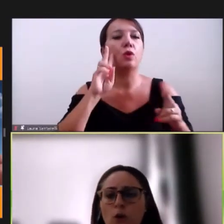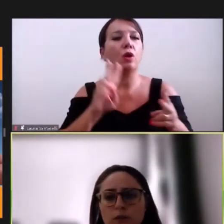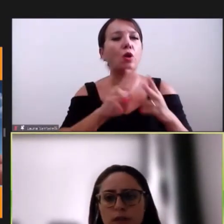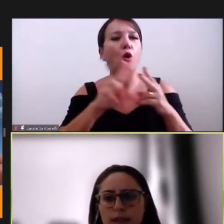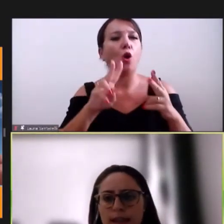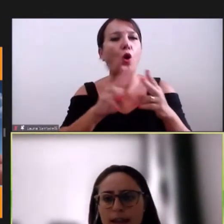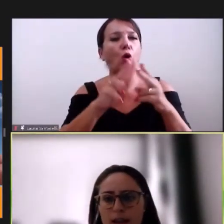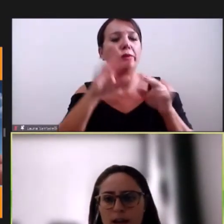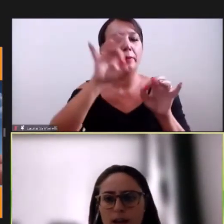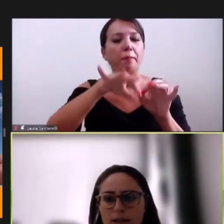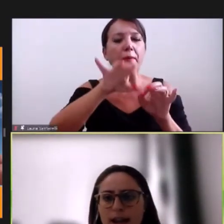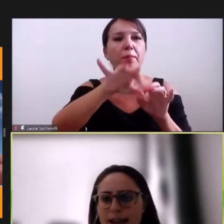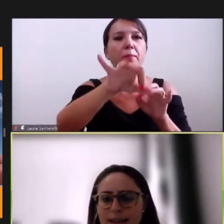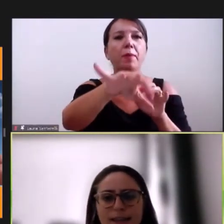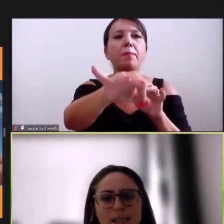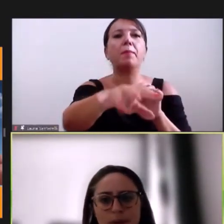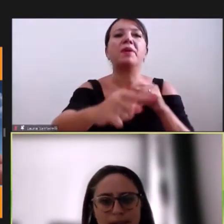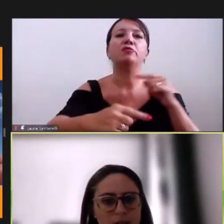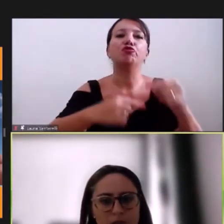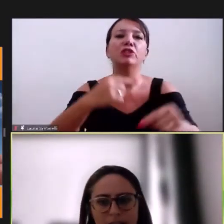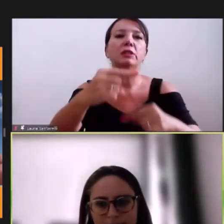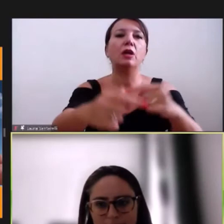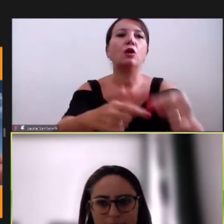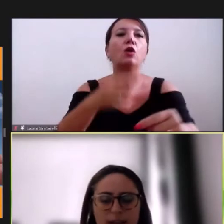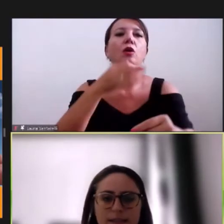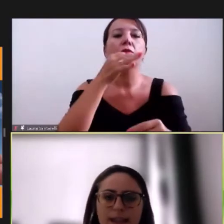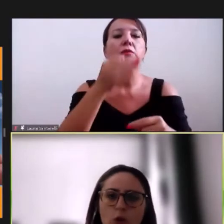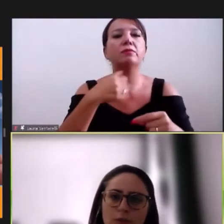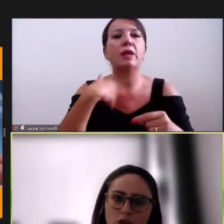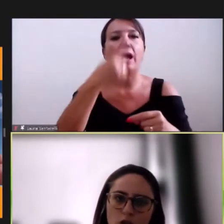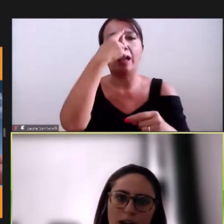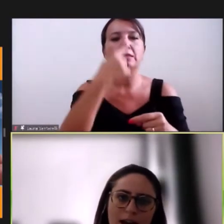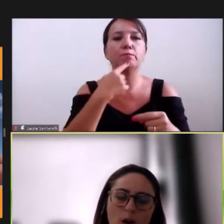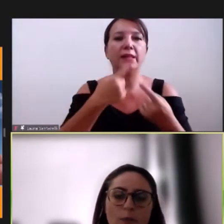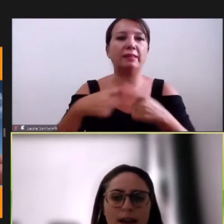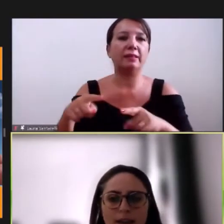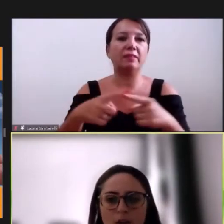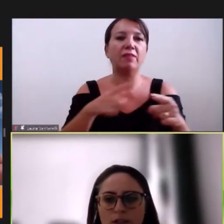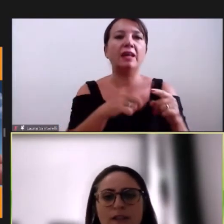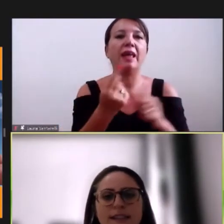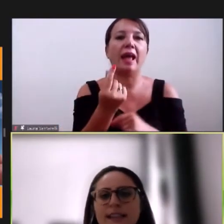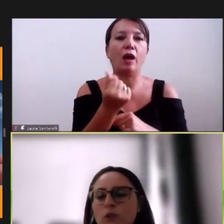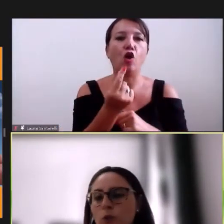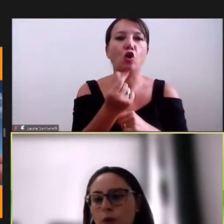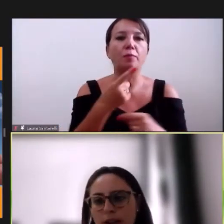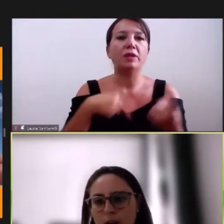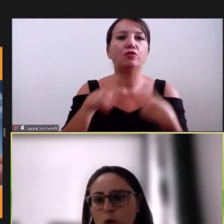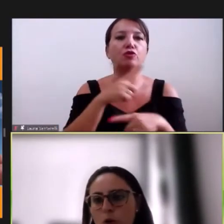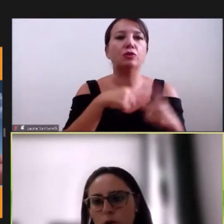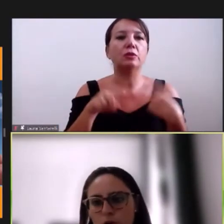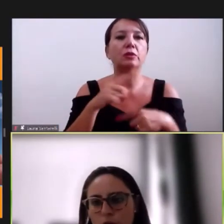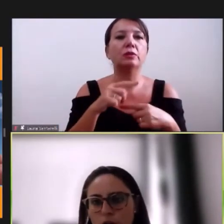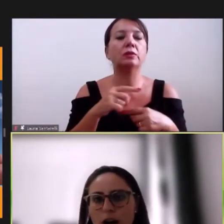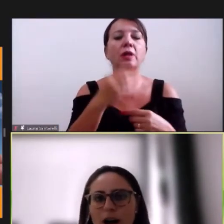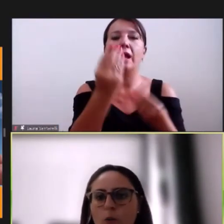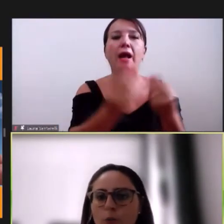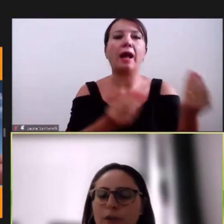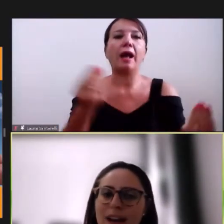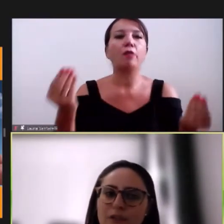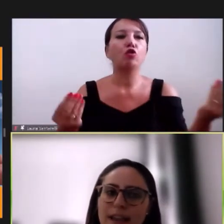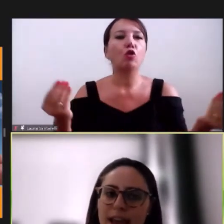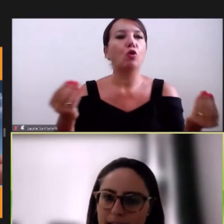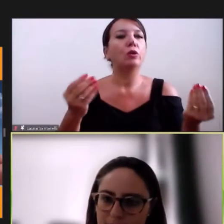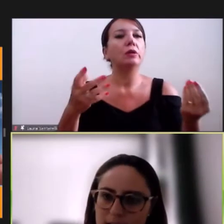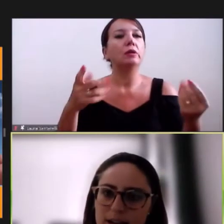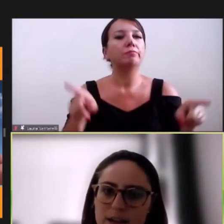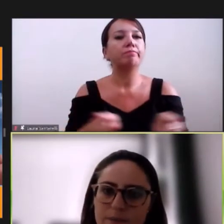ciclo di incontri che tratta di aspetti differenti dell'economia circolare, o meglio, di diversi attori che concorrono a comporre